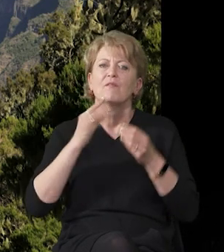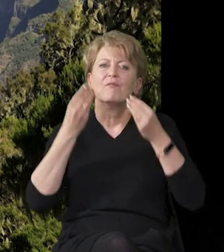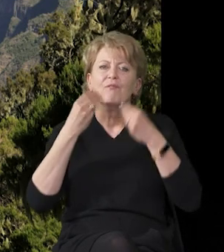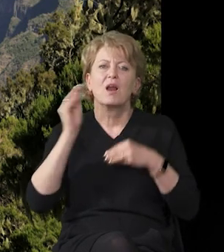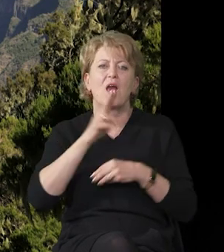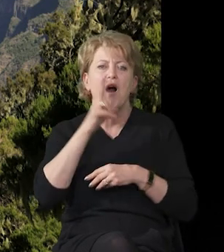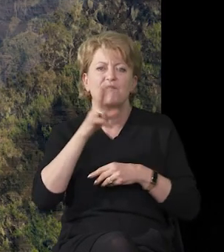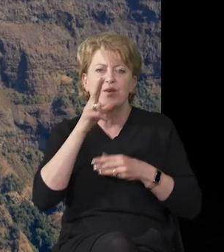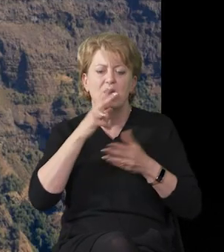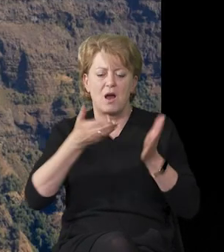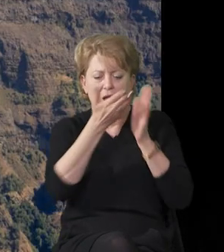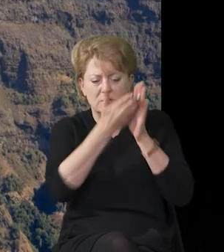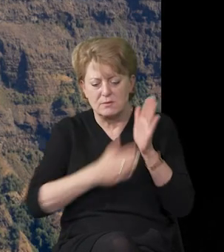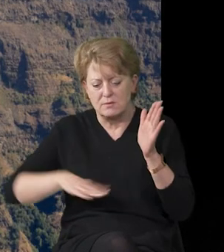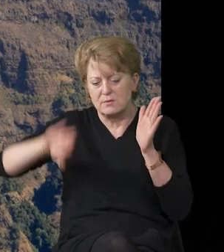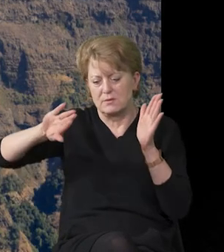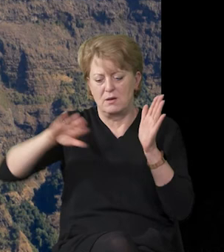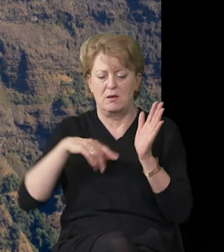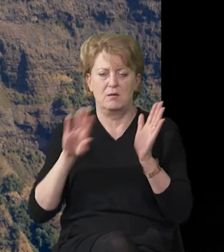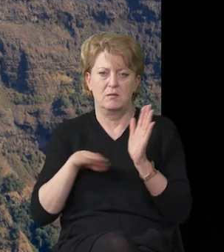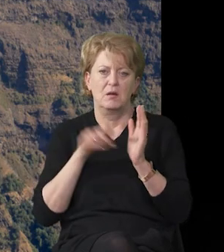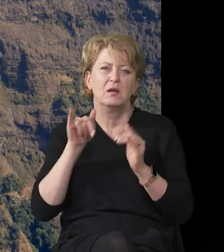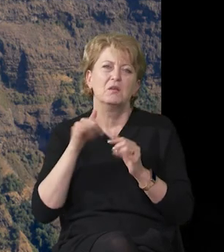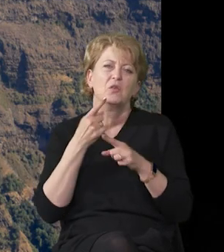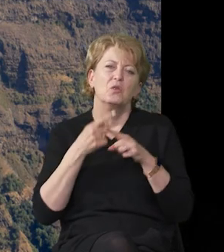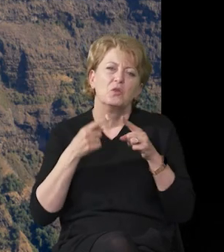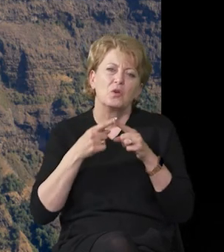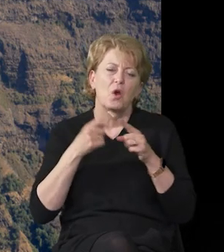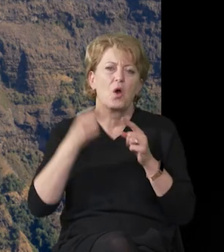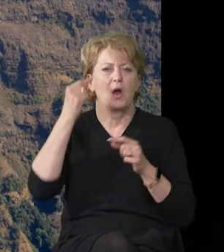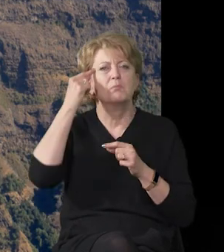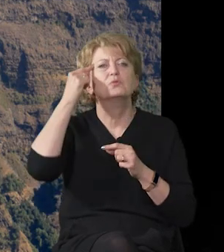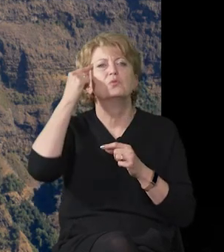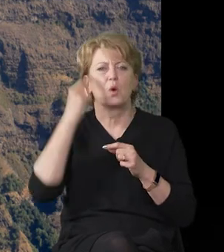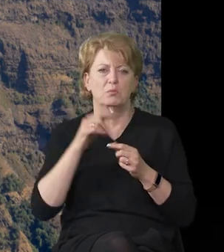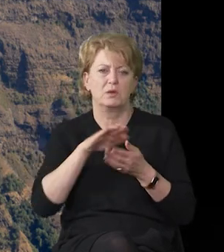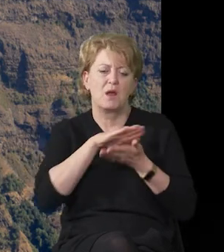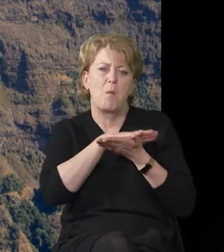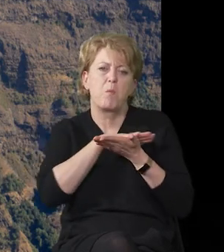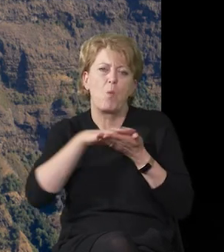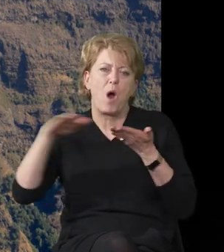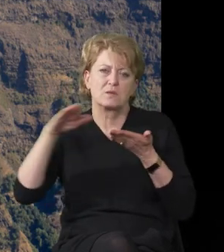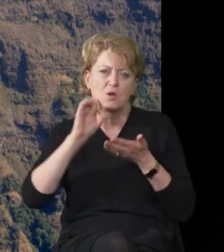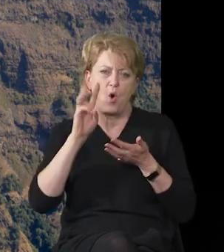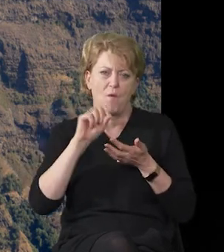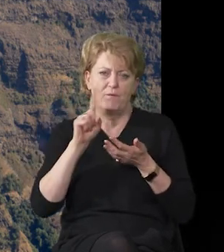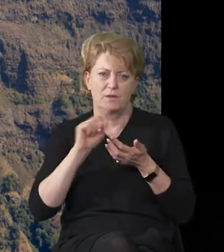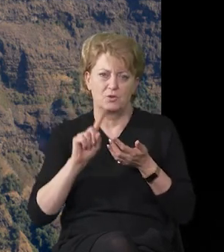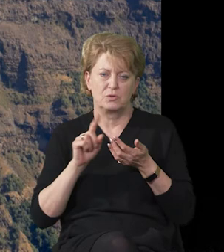No i tak jak powiedziałem, to w zasadzie przypomina taki płaskowyż. Zwykle chodzi się gdzieś tak